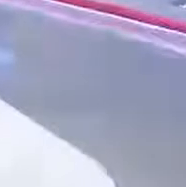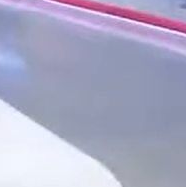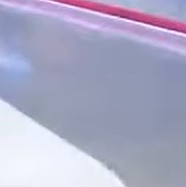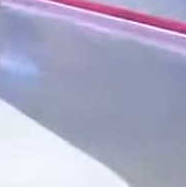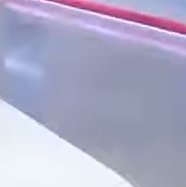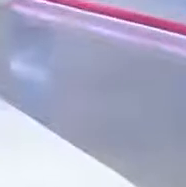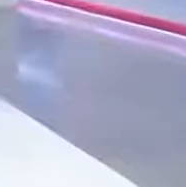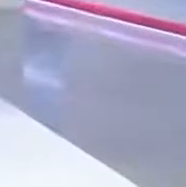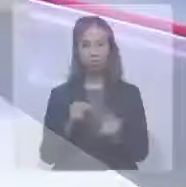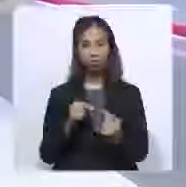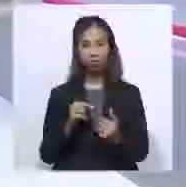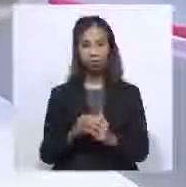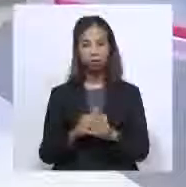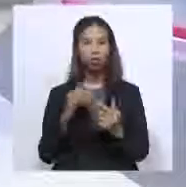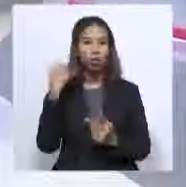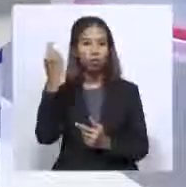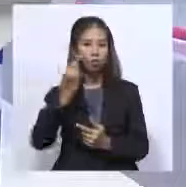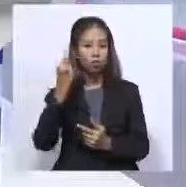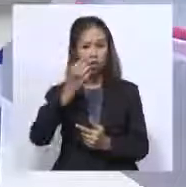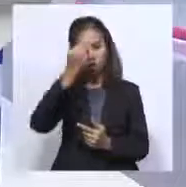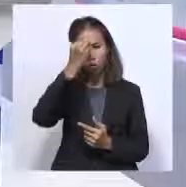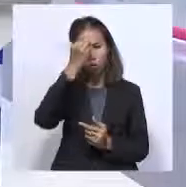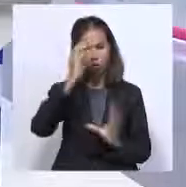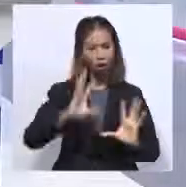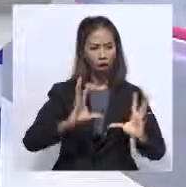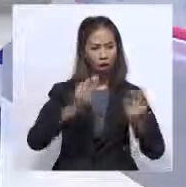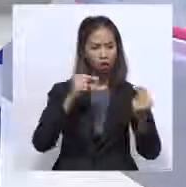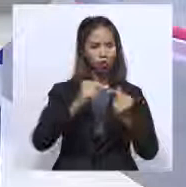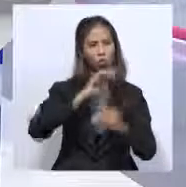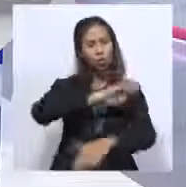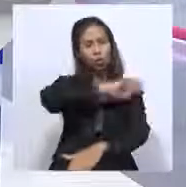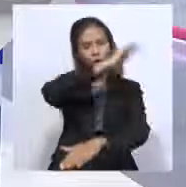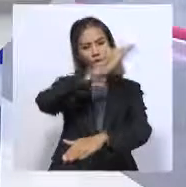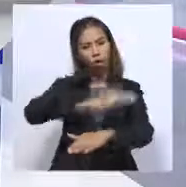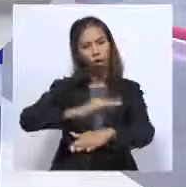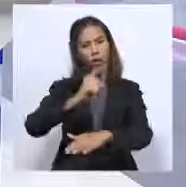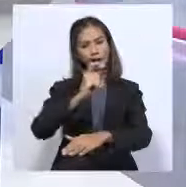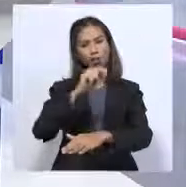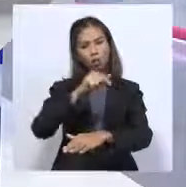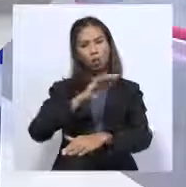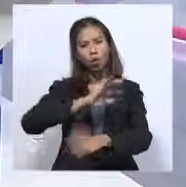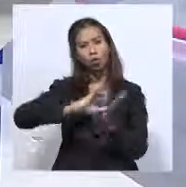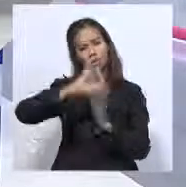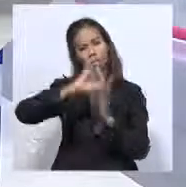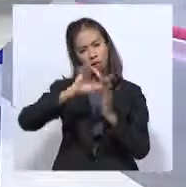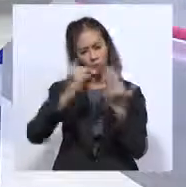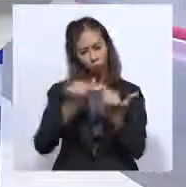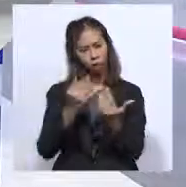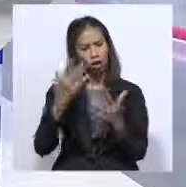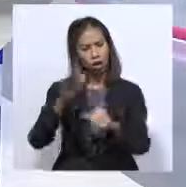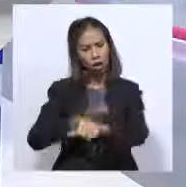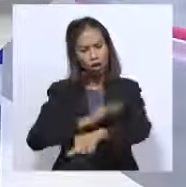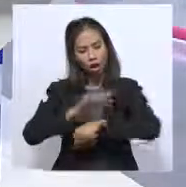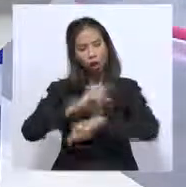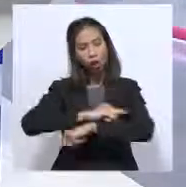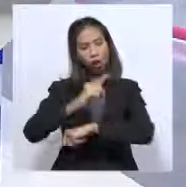คุณผู้ชมครับสำหรับกรณีนักท่องเที่ยวชาวญี่ปุ่นหายตัวไปที่อุทยานแห่งชาติดอยอินทนนท์จังหวัดเชียงใหม่นะครับผ่านมากว่า10วันแล้วนะครับแต่ตอนนี้